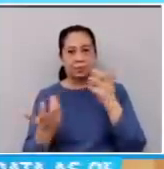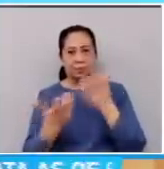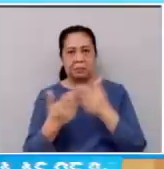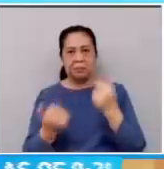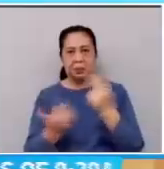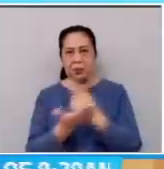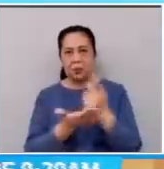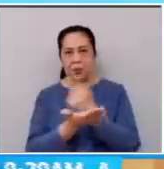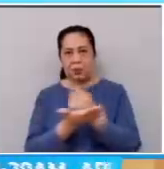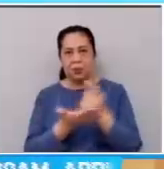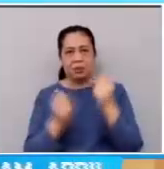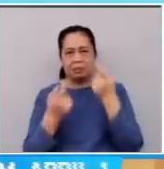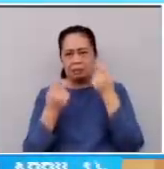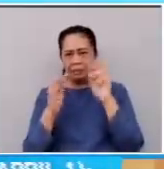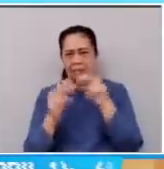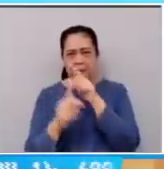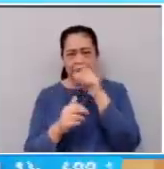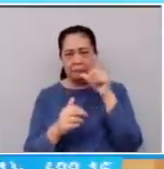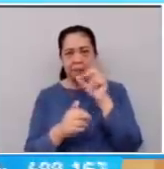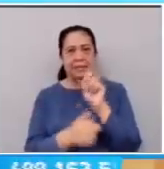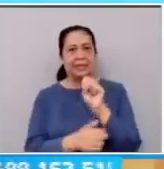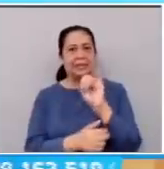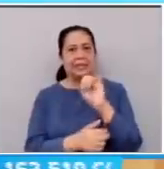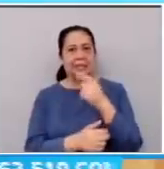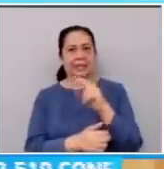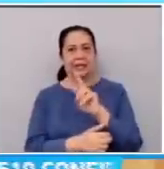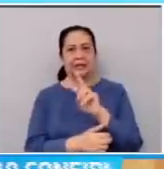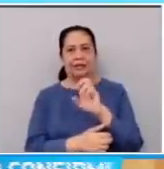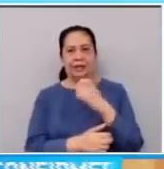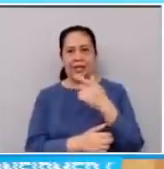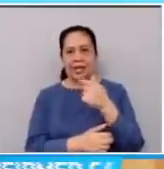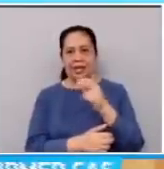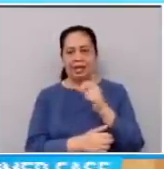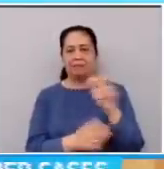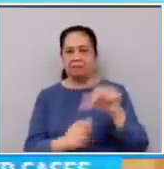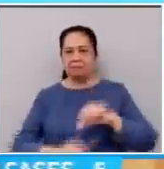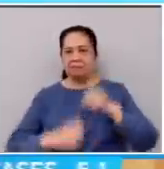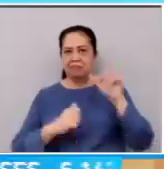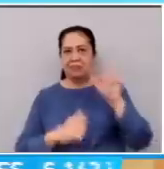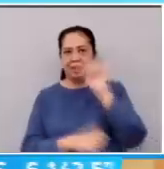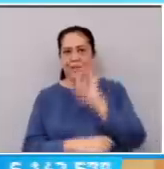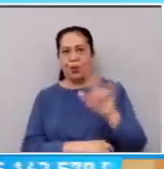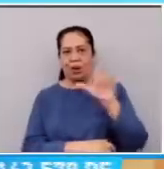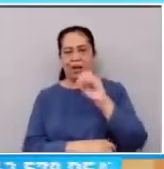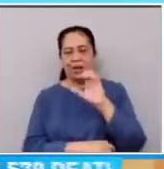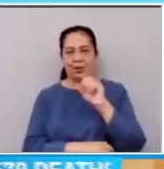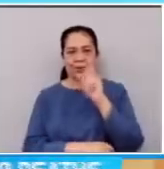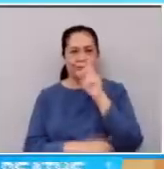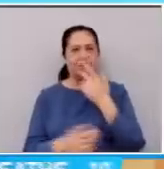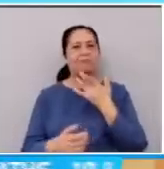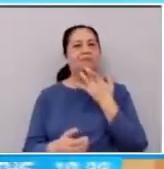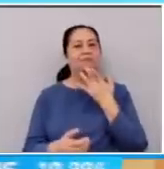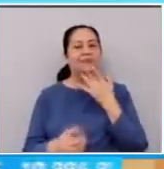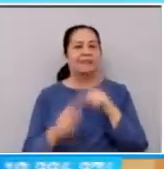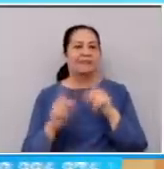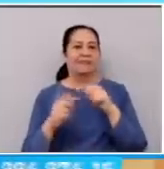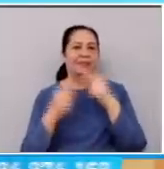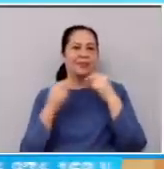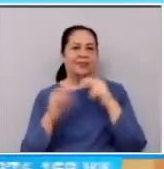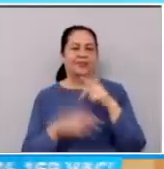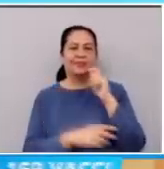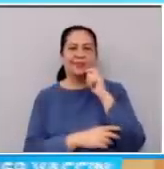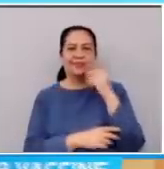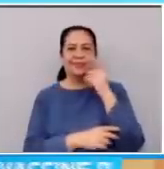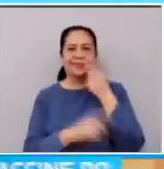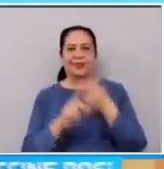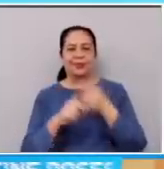nyo subukan ng sisig vegan na ipinagmamalaki ng mga Ilocano. Sama-sama tayong matakam sa balitang hatid ni Teres Undayo ng GMA